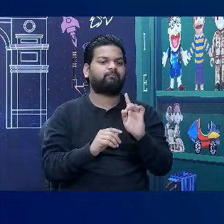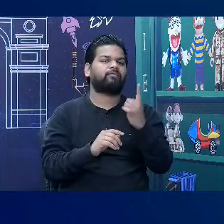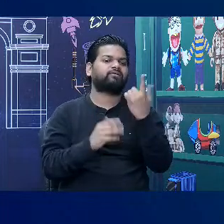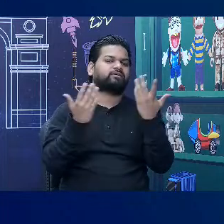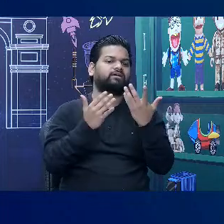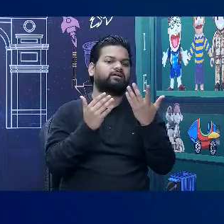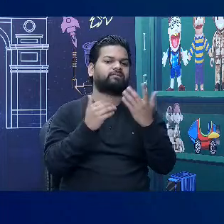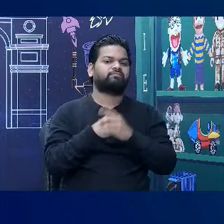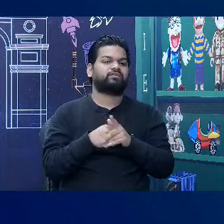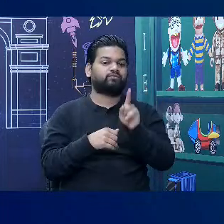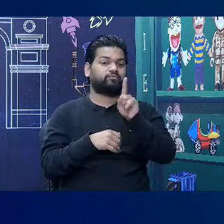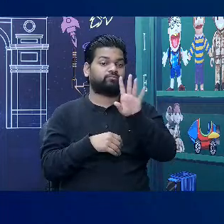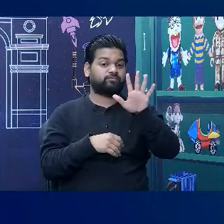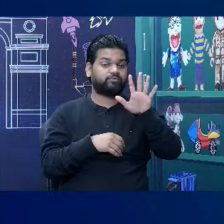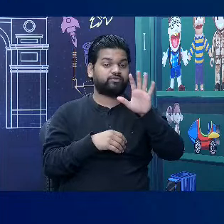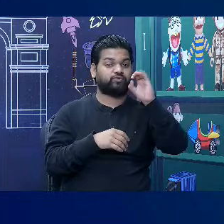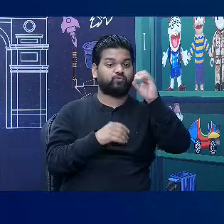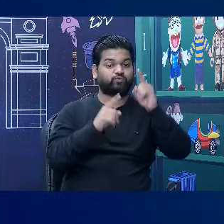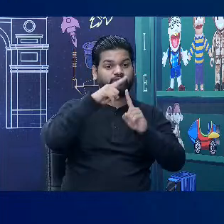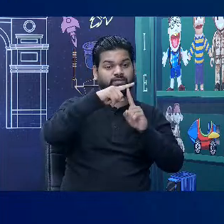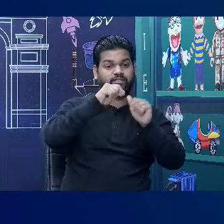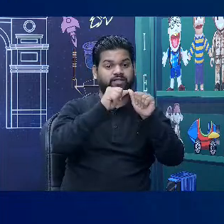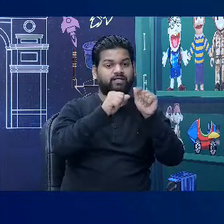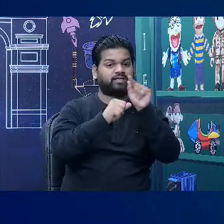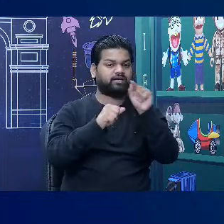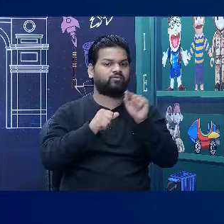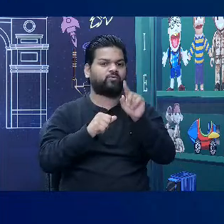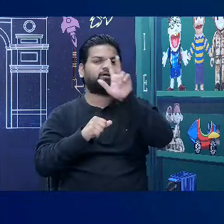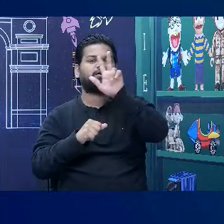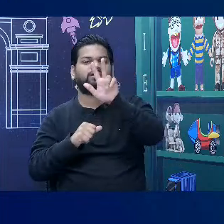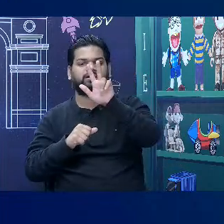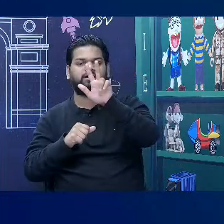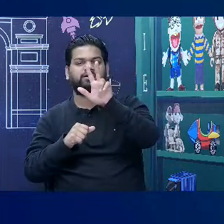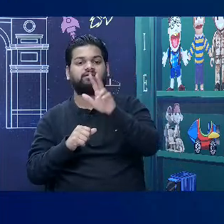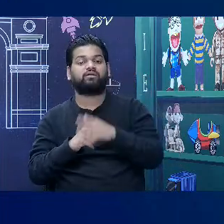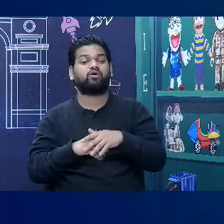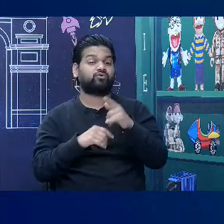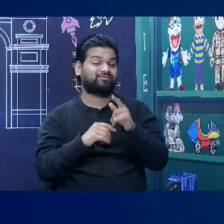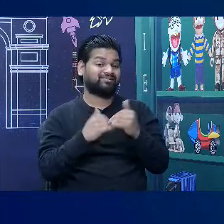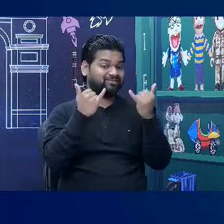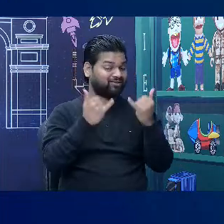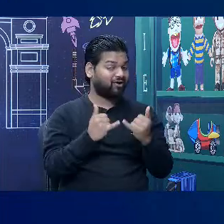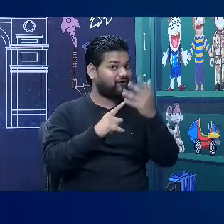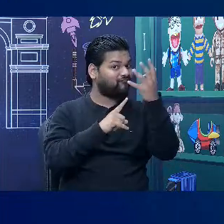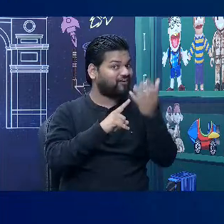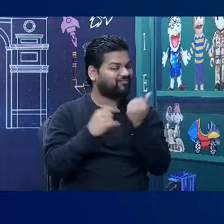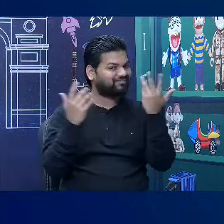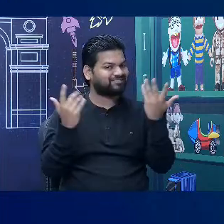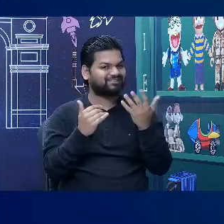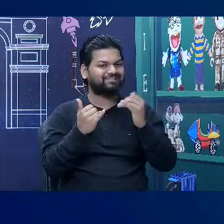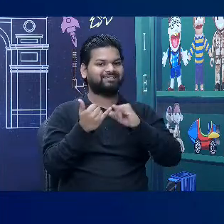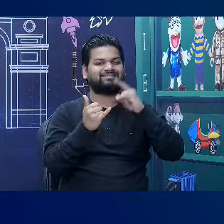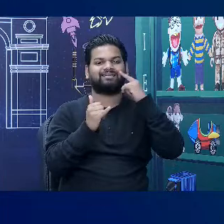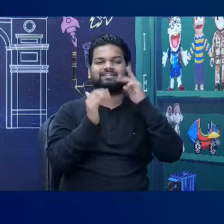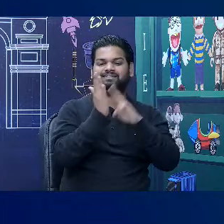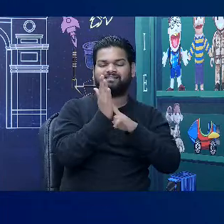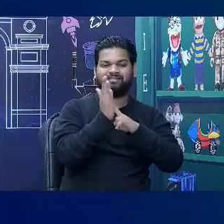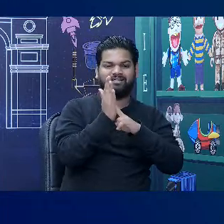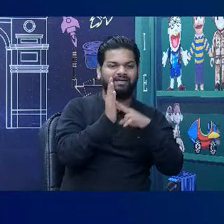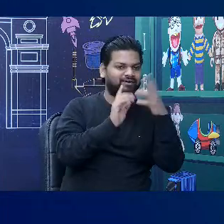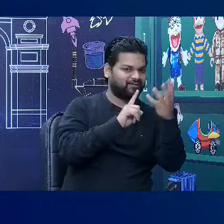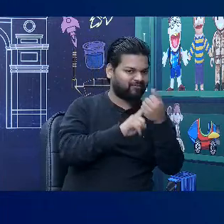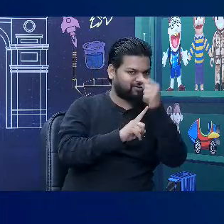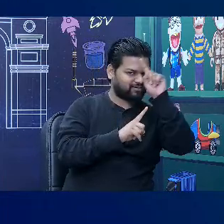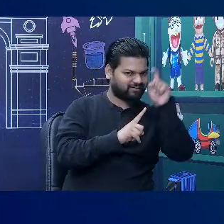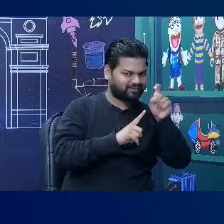cot A is equal to 8, फाइंड sin A एंड sec A। इसमें थोड़ी सी हिंट दे देती हूँ मैं आपको।